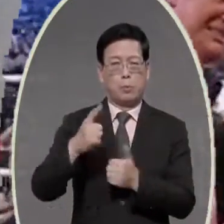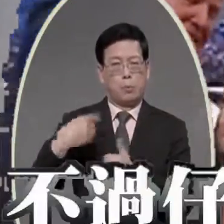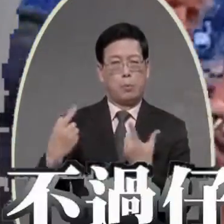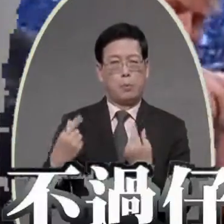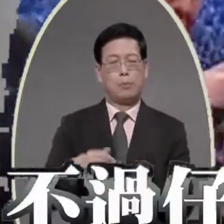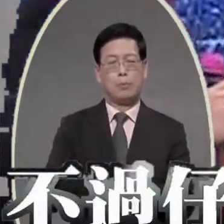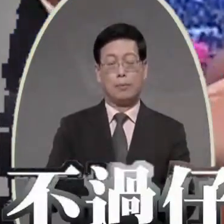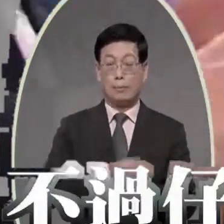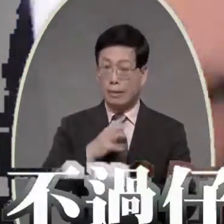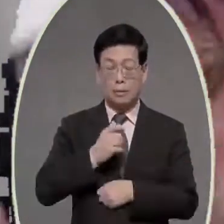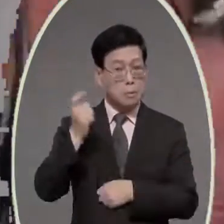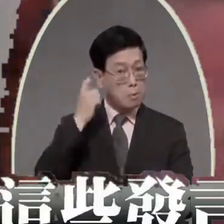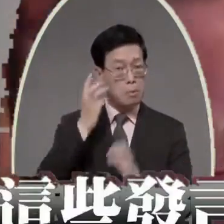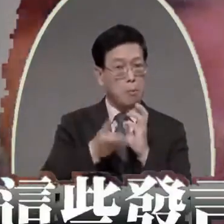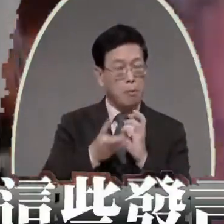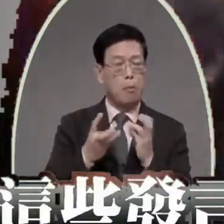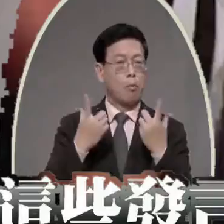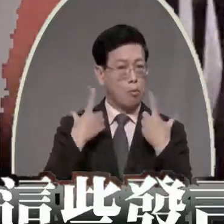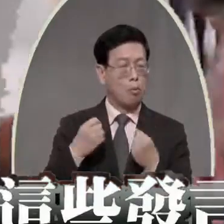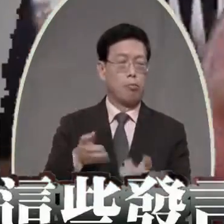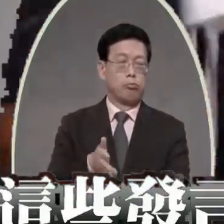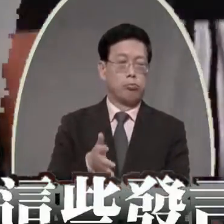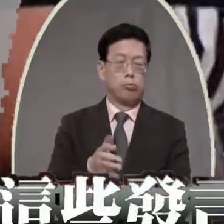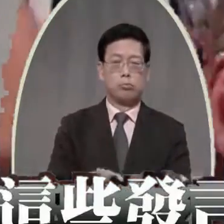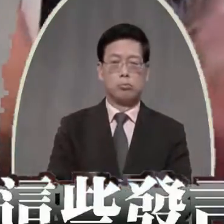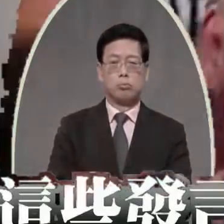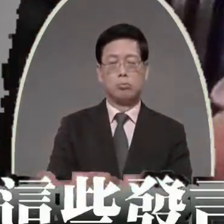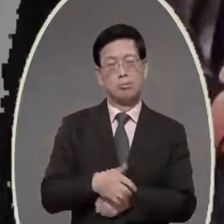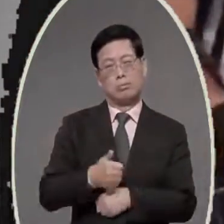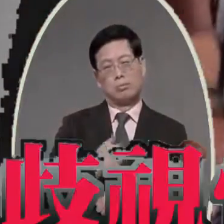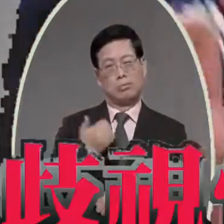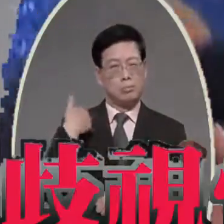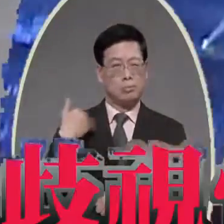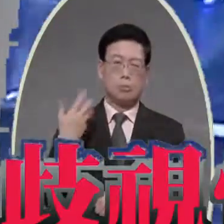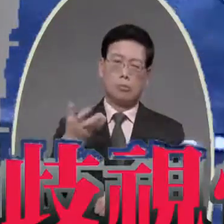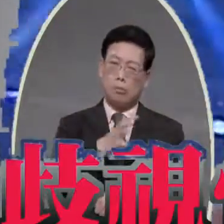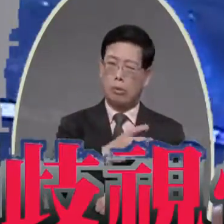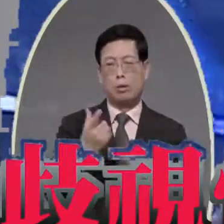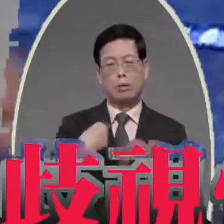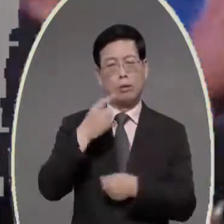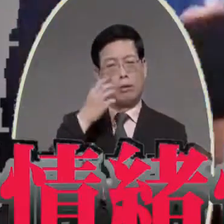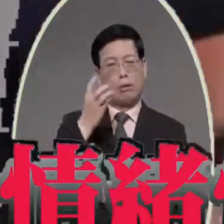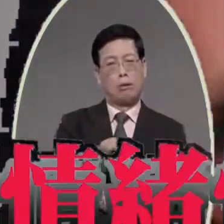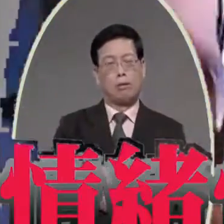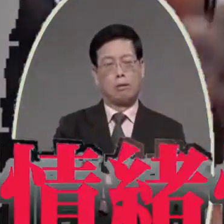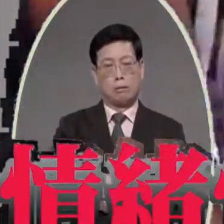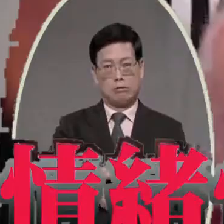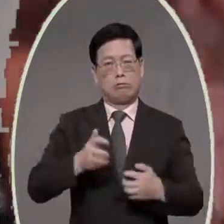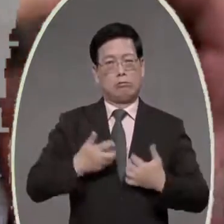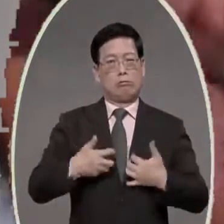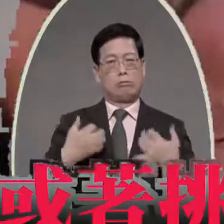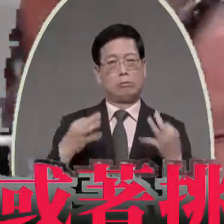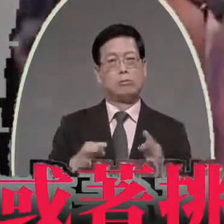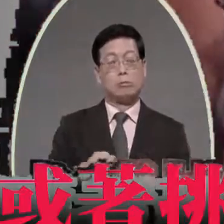教，不过仔细的听一听，这些发言大致都不脱是歧视性的发言、情绪性的